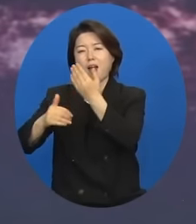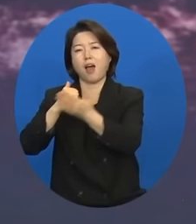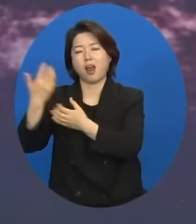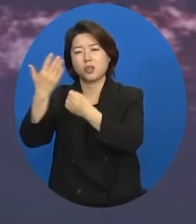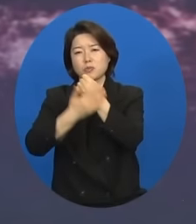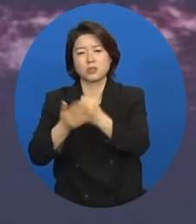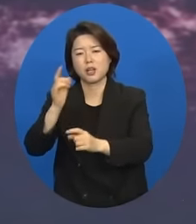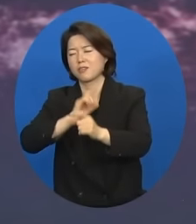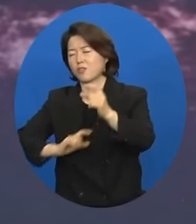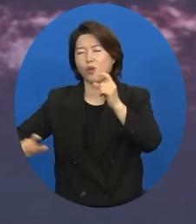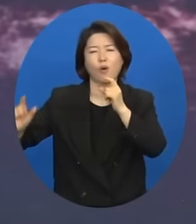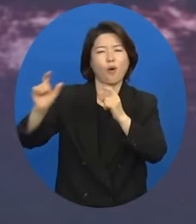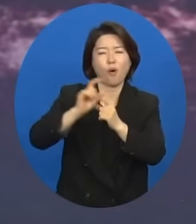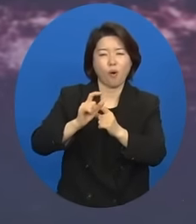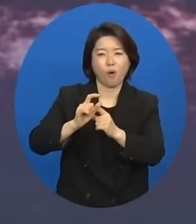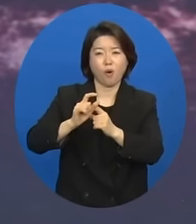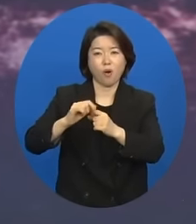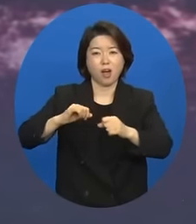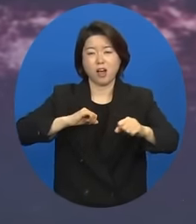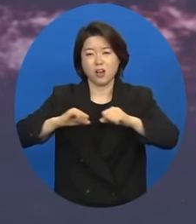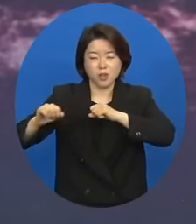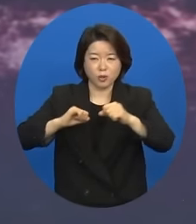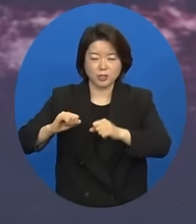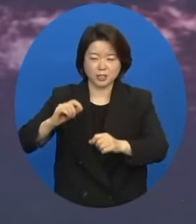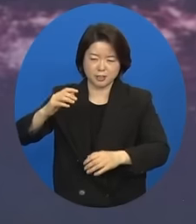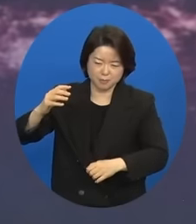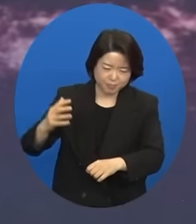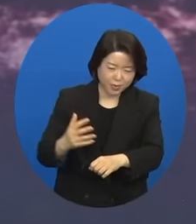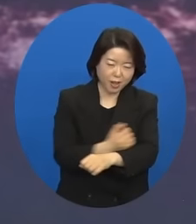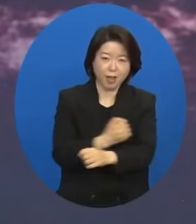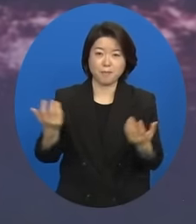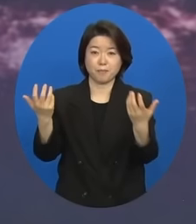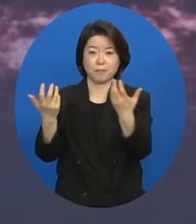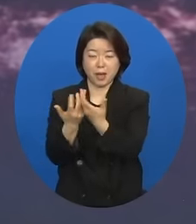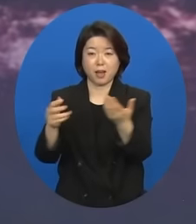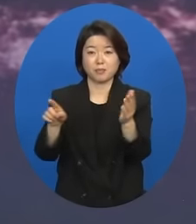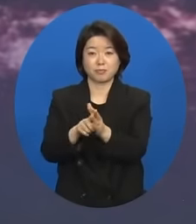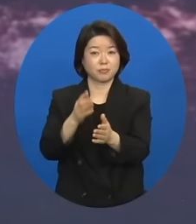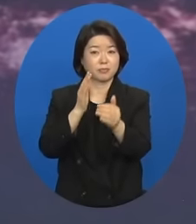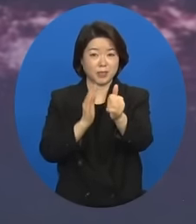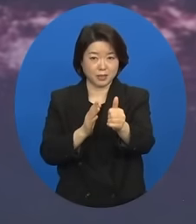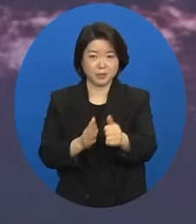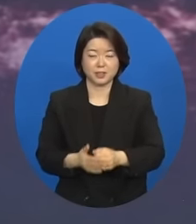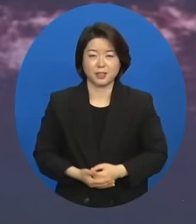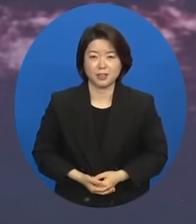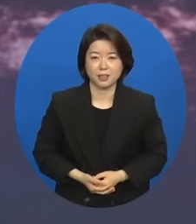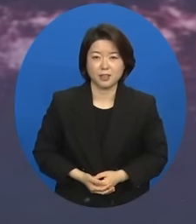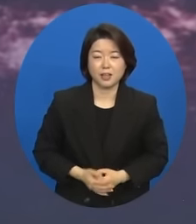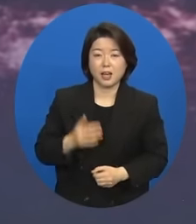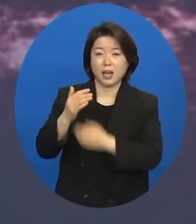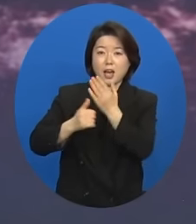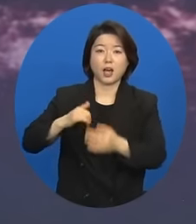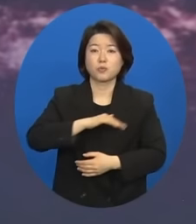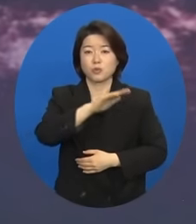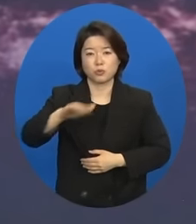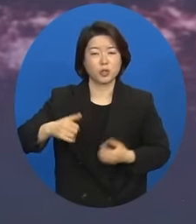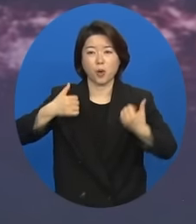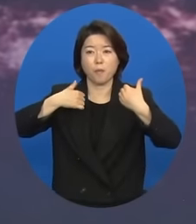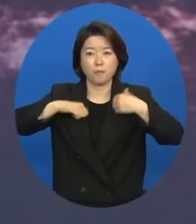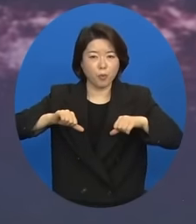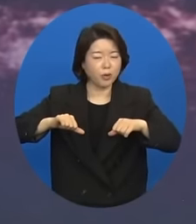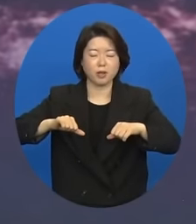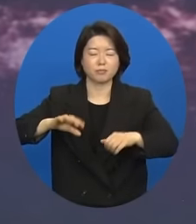은혜의 역사는 훨씬 더 강력하고 풍성하심을 믿으시길 축복합니다 하나님은요 저 여러분들 포기할 마음이